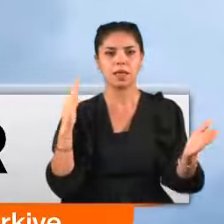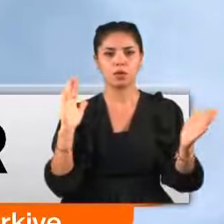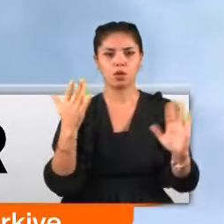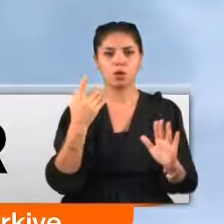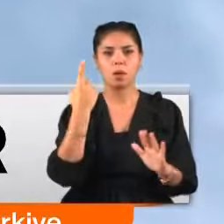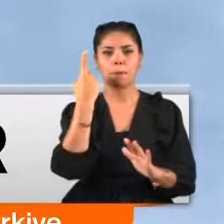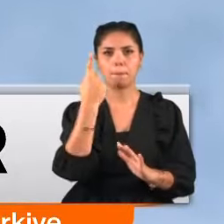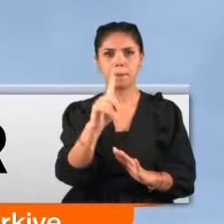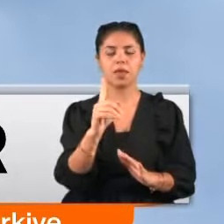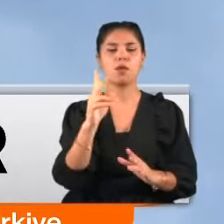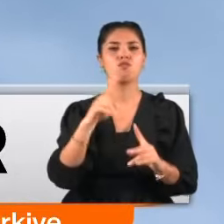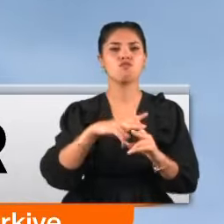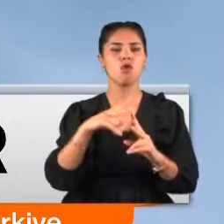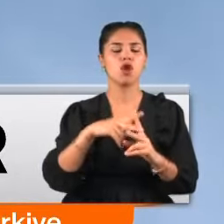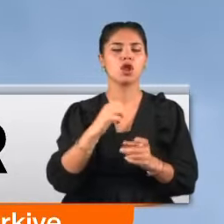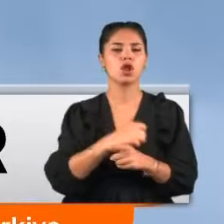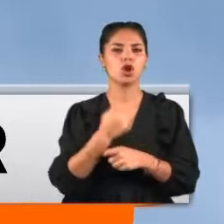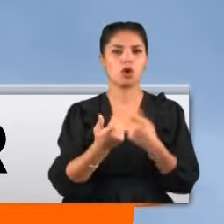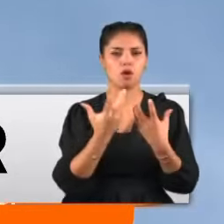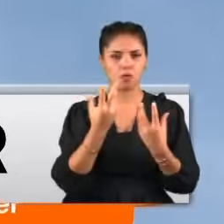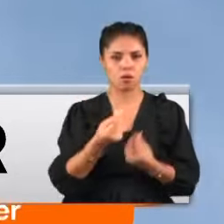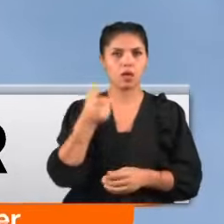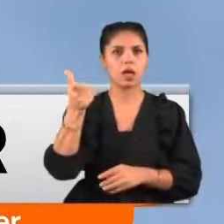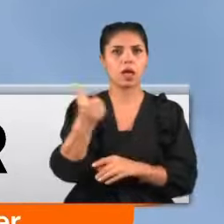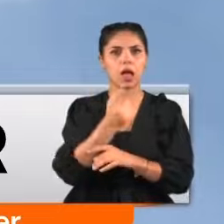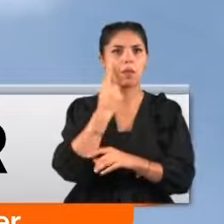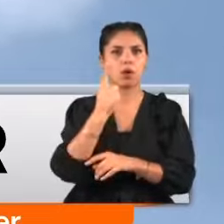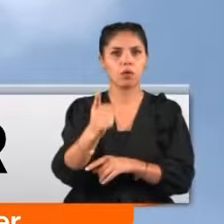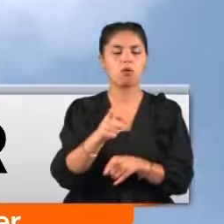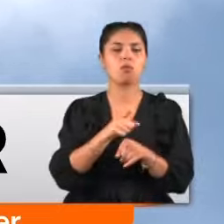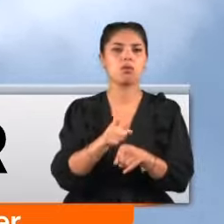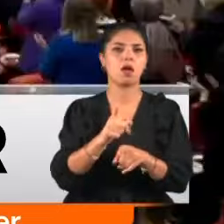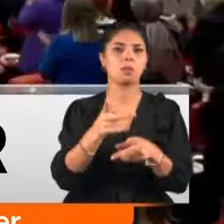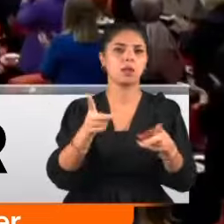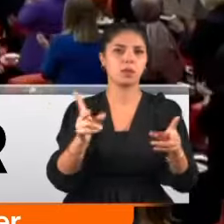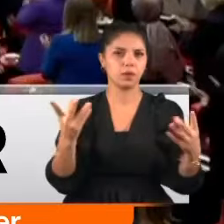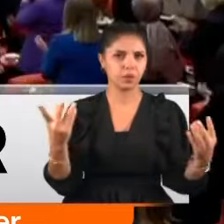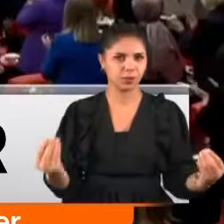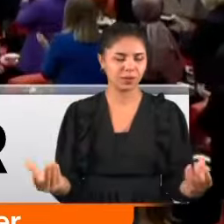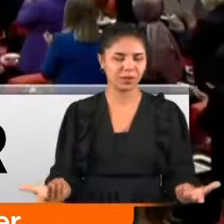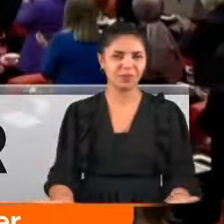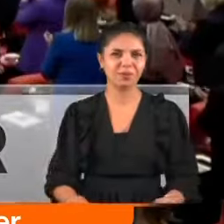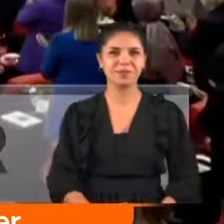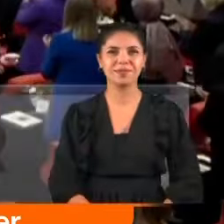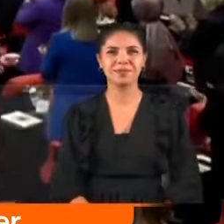1000'e yakın polis de görev yapacak. Kameralarla da anlık takip sağlanacak.